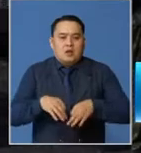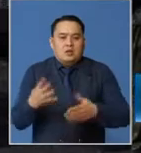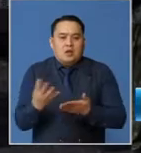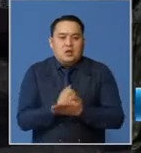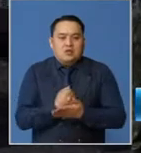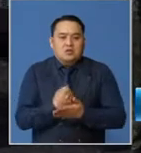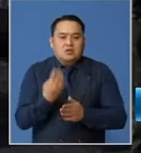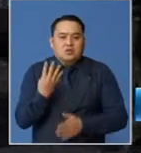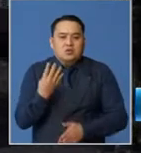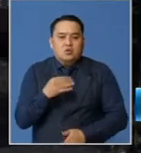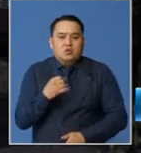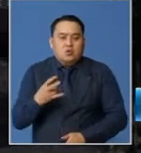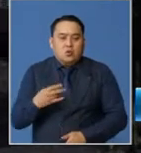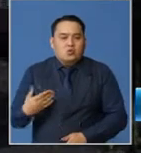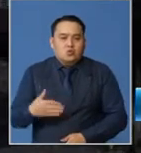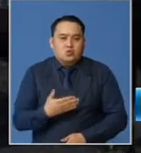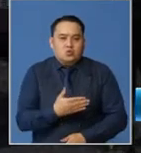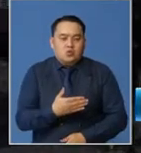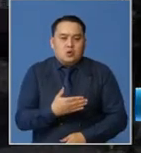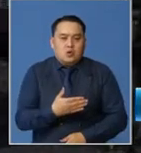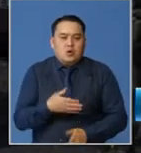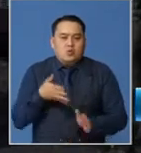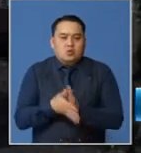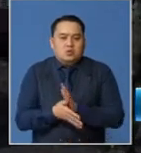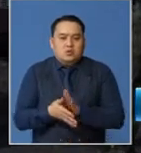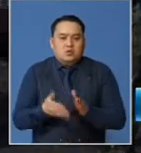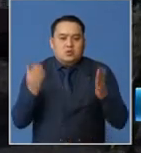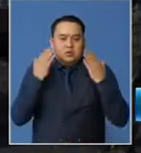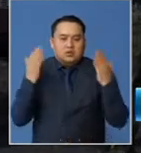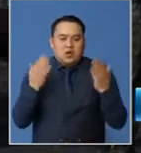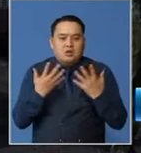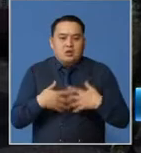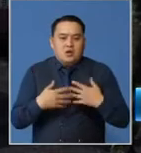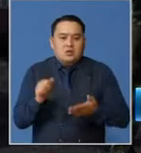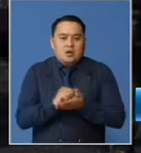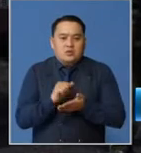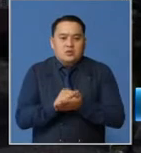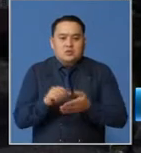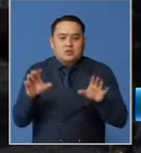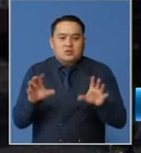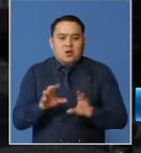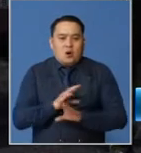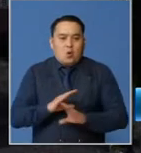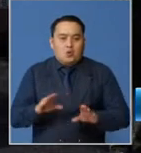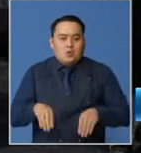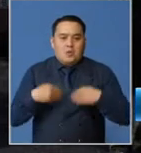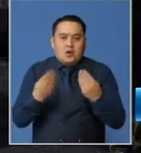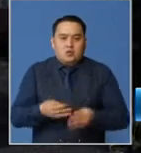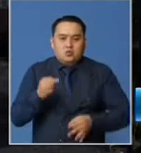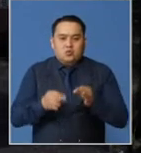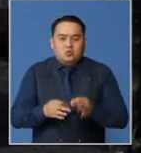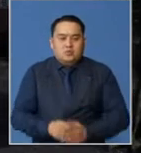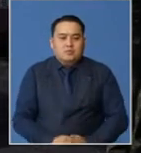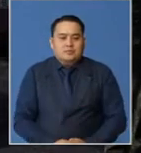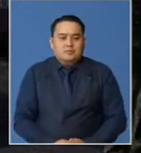обнаружено свыше 4 тонн судака. Общий ущерб государству пока не определен. Документы по незаконной добыче рыбы уже переданы в